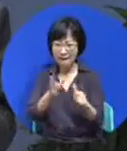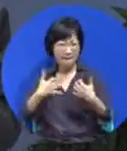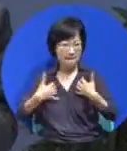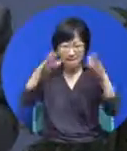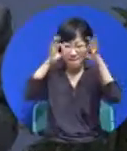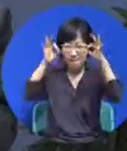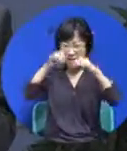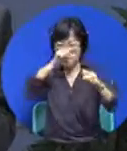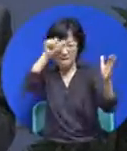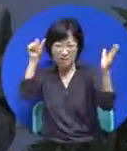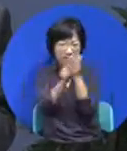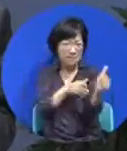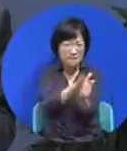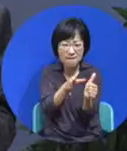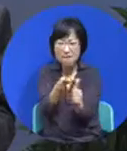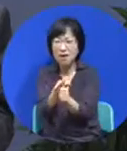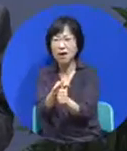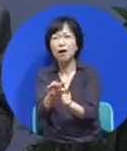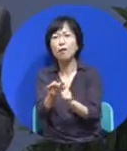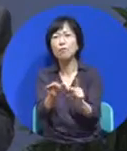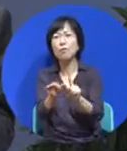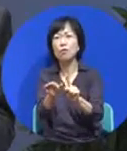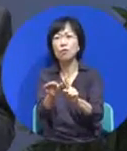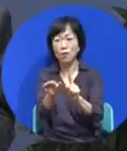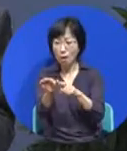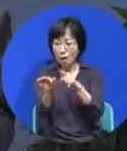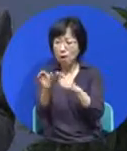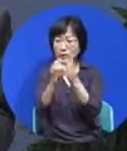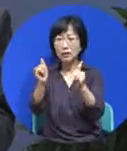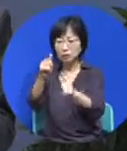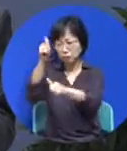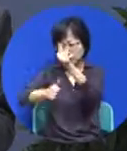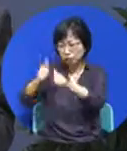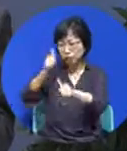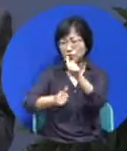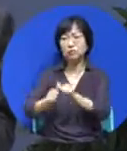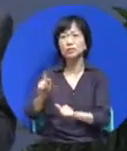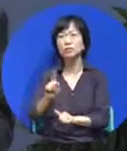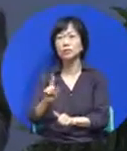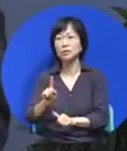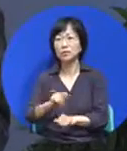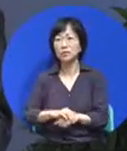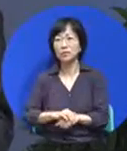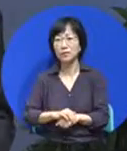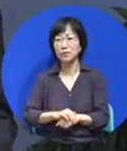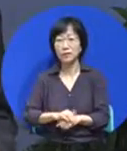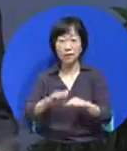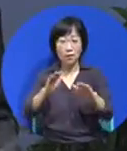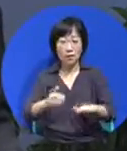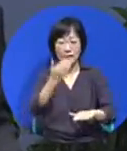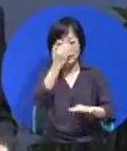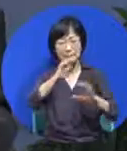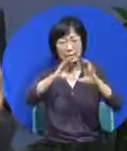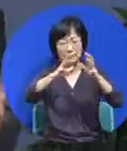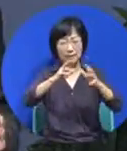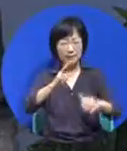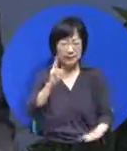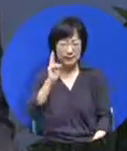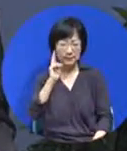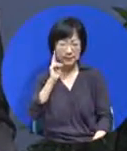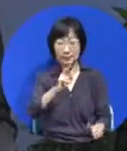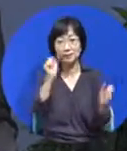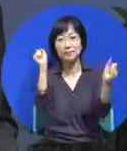kill. 일평생을. For the rest of our lives. 그러면 후손들이 어떻게 되겠어요? Then what's going to happen to the next generation? 그래서 이스라엘이 망한 거예요. That's why Israel was destroyed. 비참하게